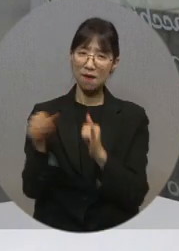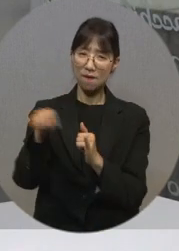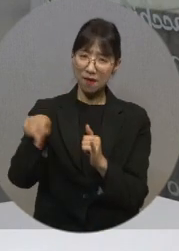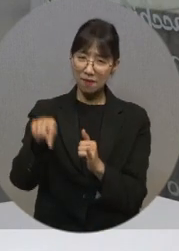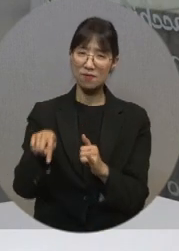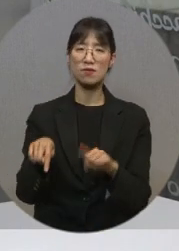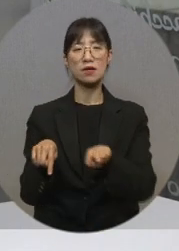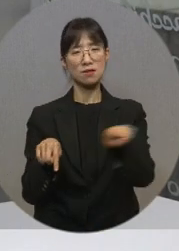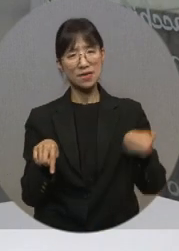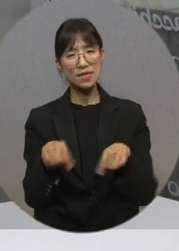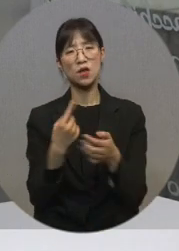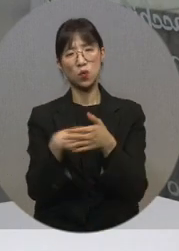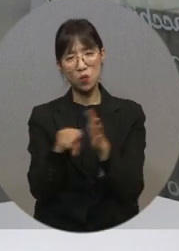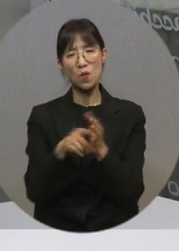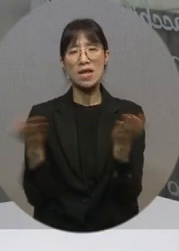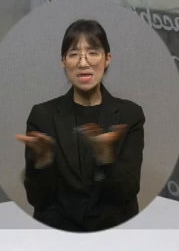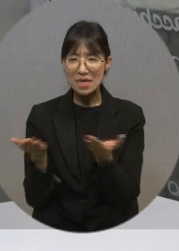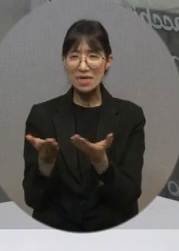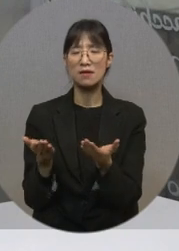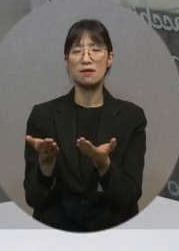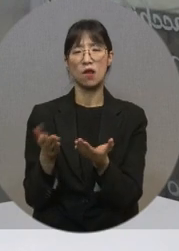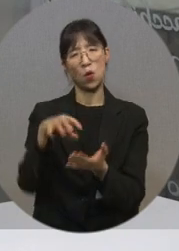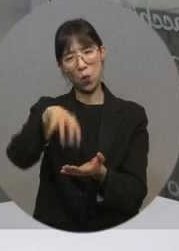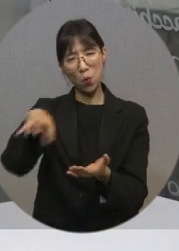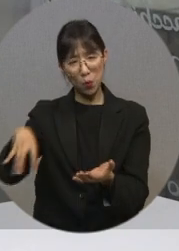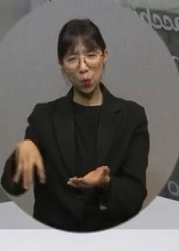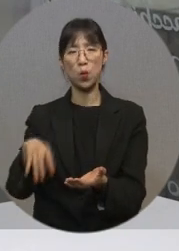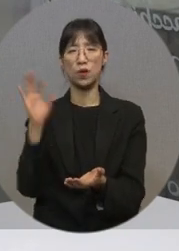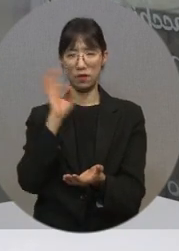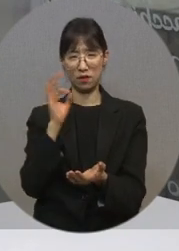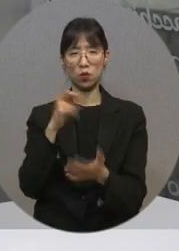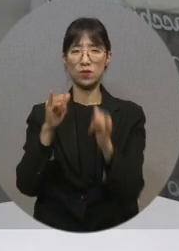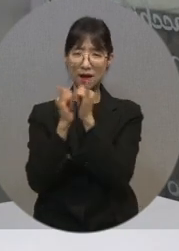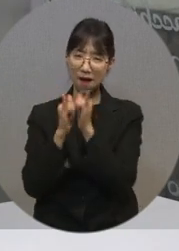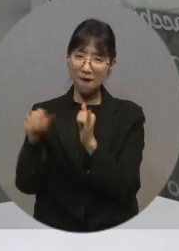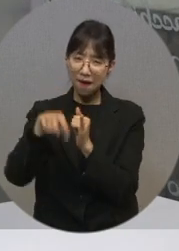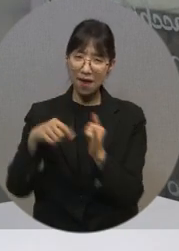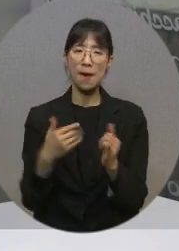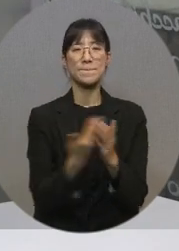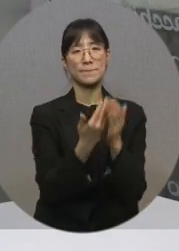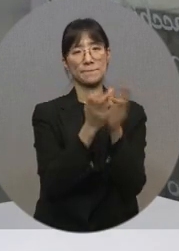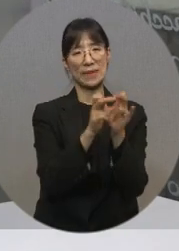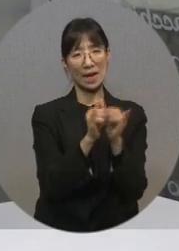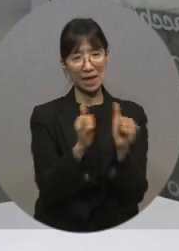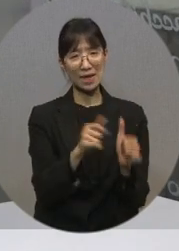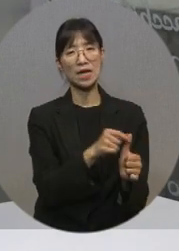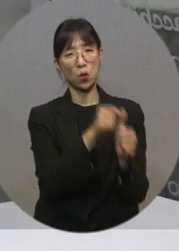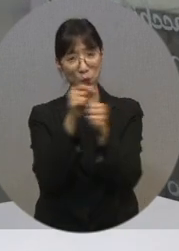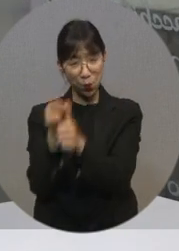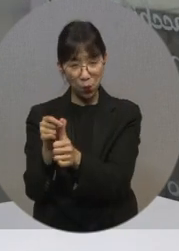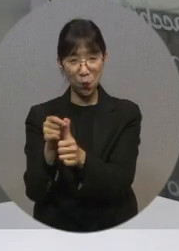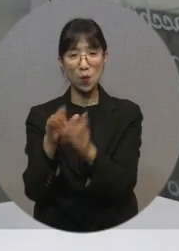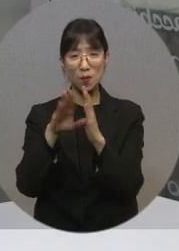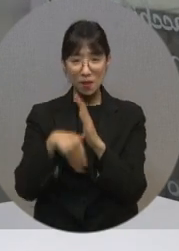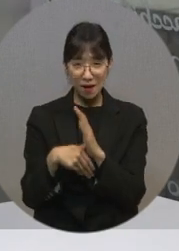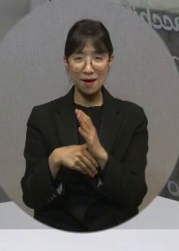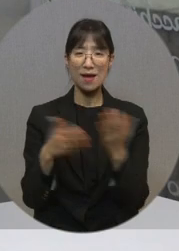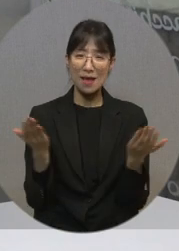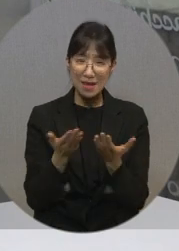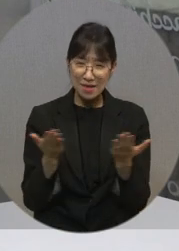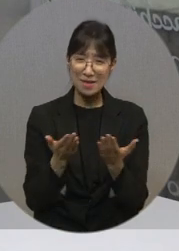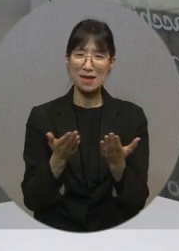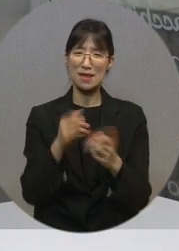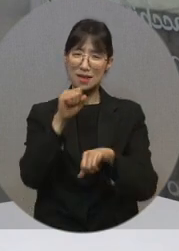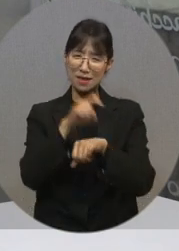사회적으로도 이들을 위한 직업들이 좀 발굴이 되고, 그리고 사회 안에서도 발달장애인을 고용할 때 어떤